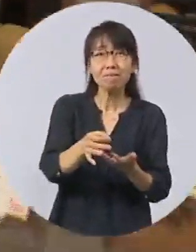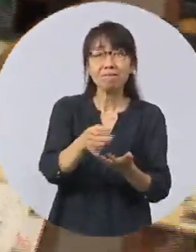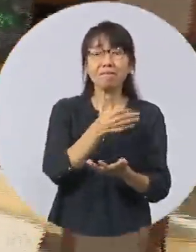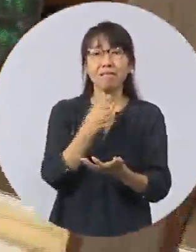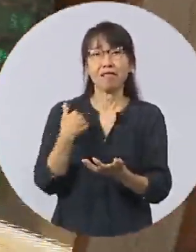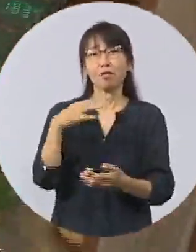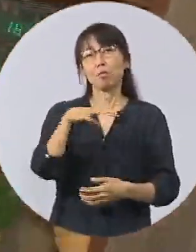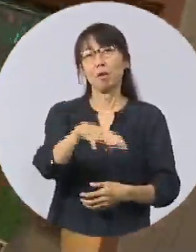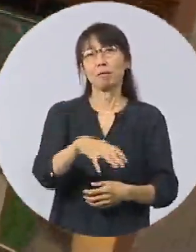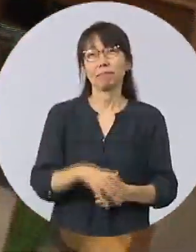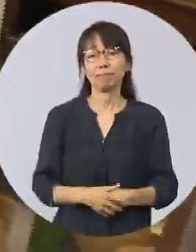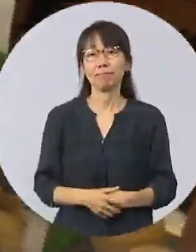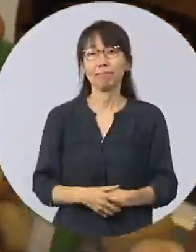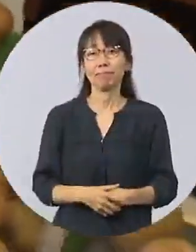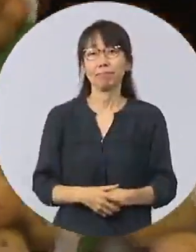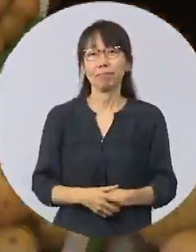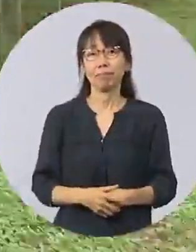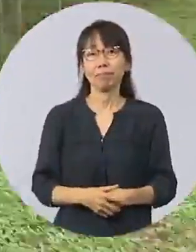です。